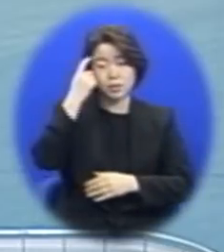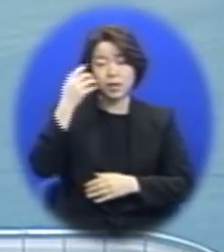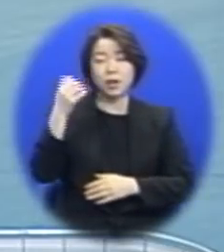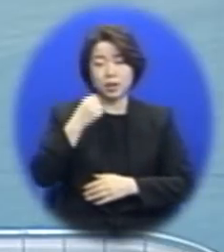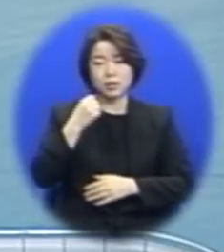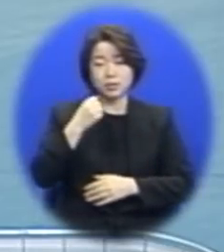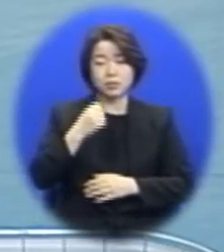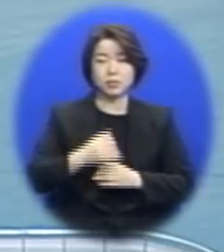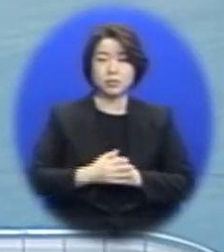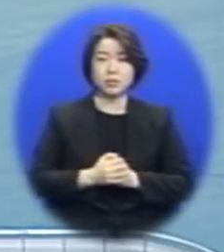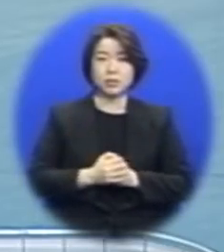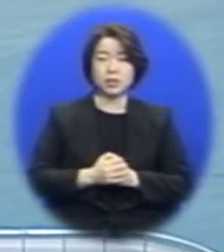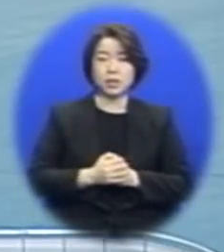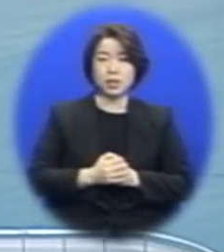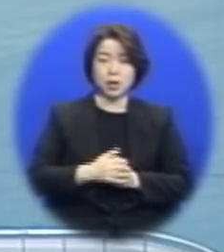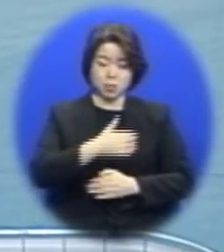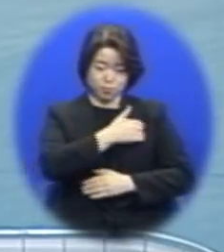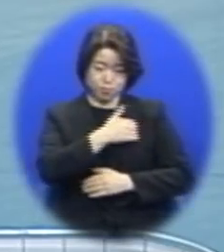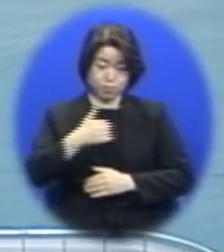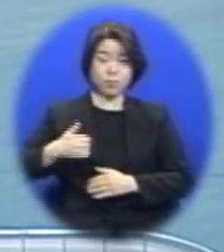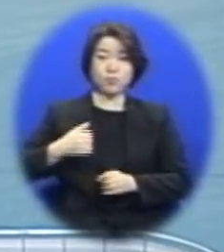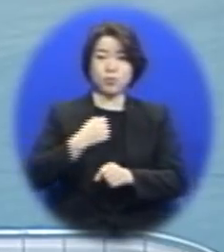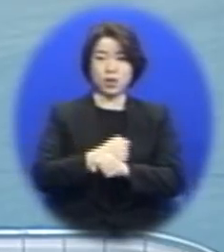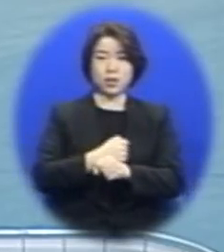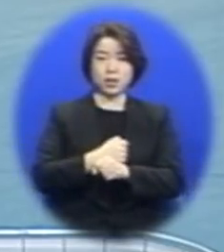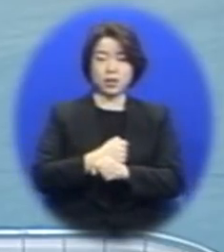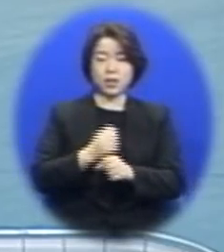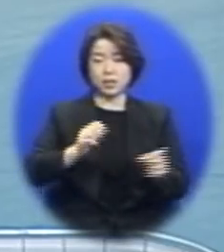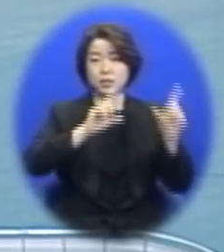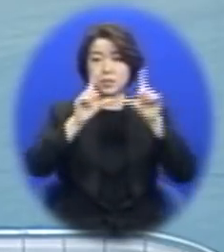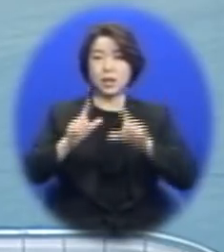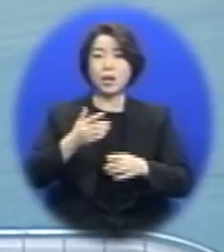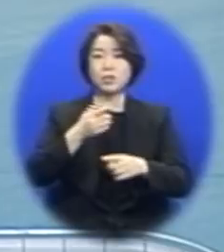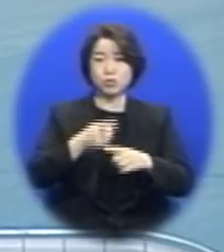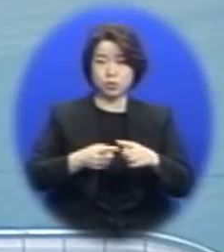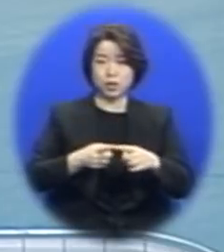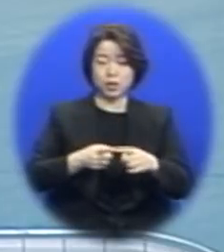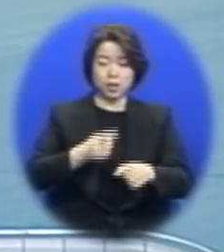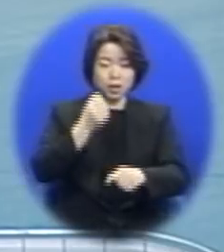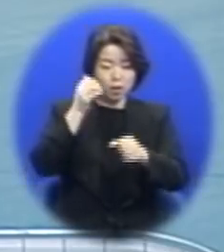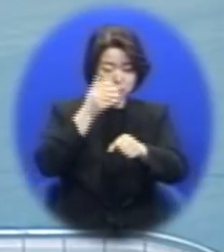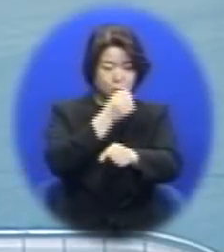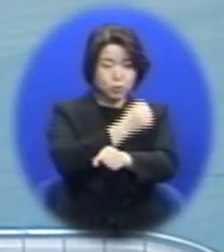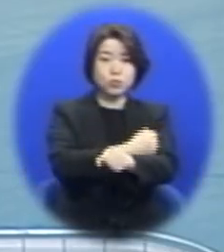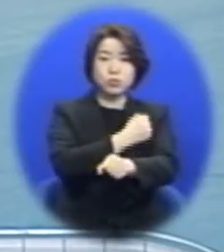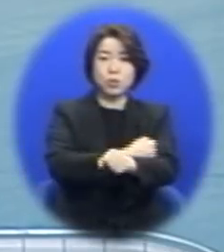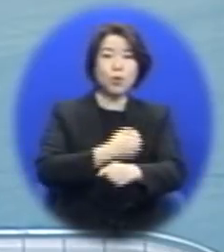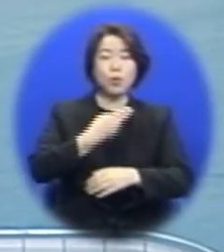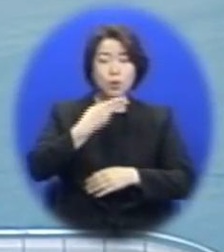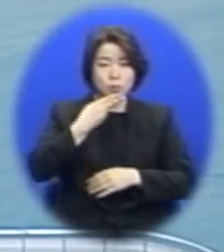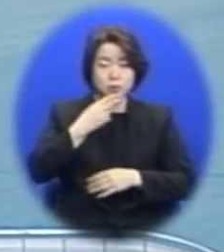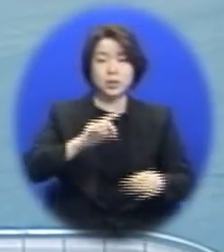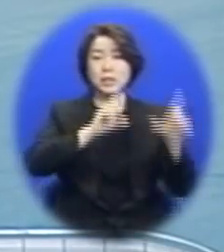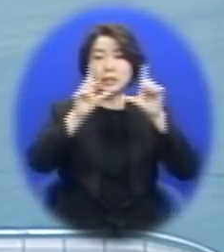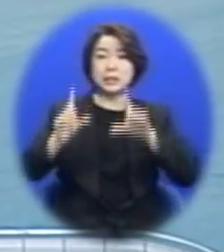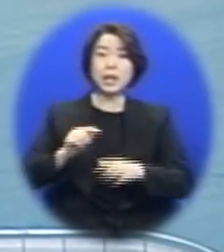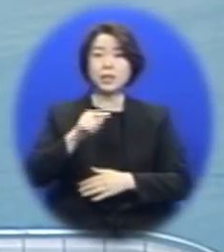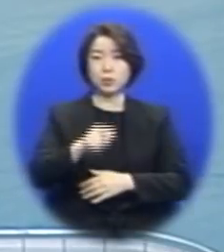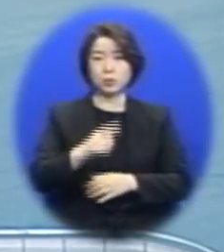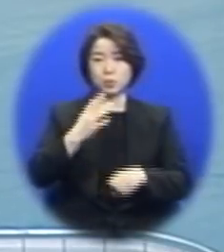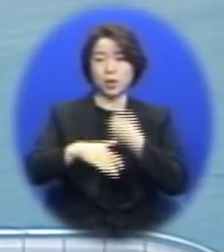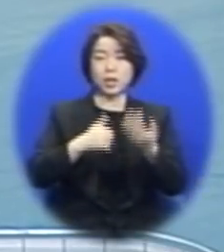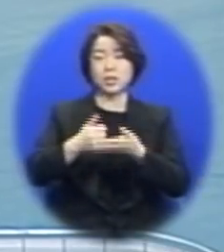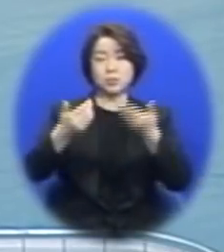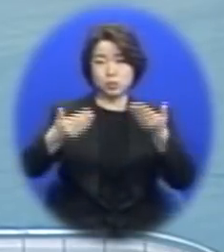믿습니다. 풍요하게, 부유하게 살다가 고생 없이 그렇게 사는 것도 하나님께서 주시는